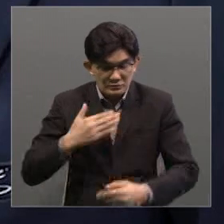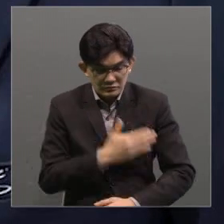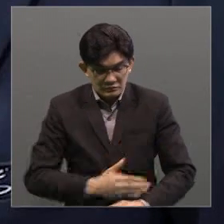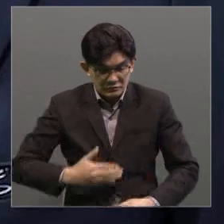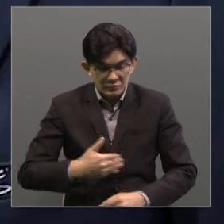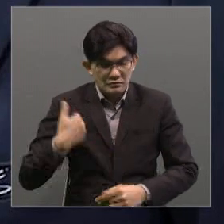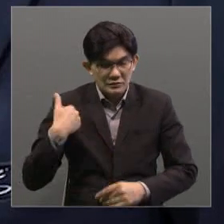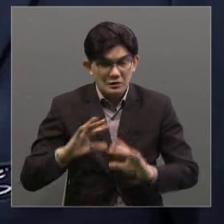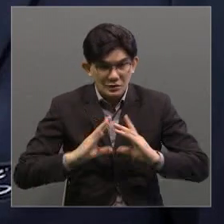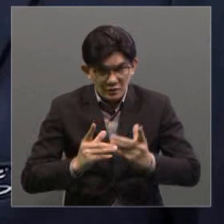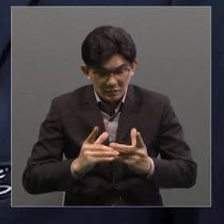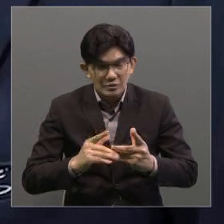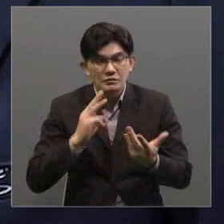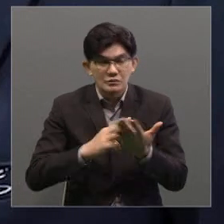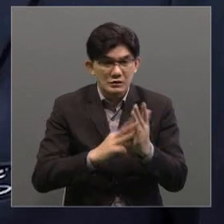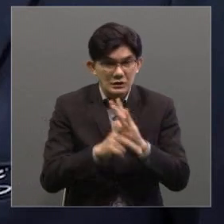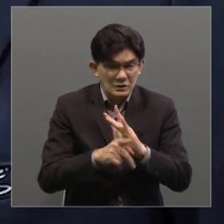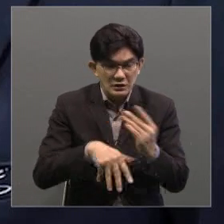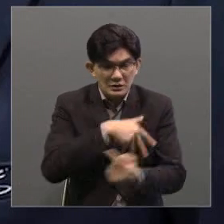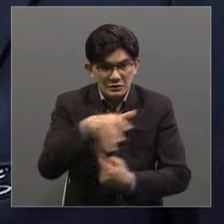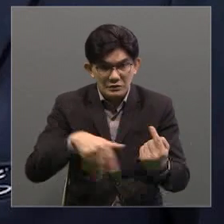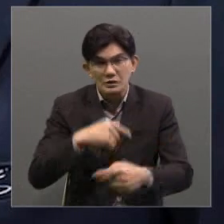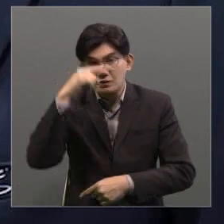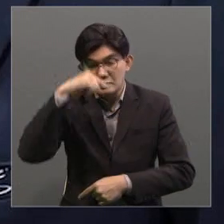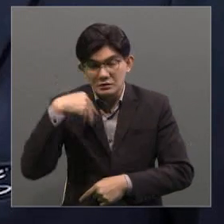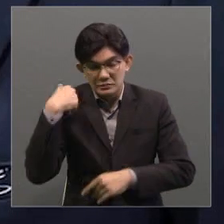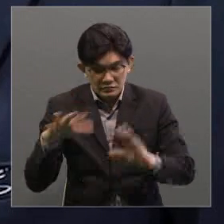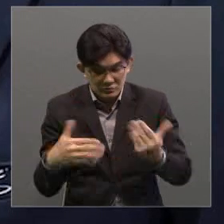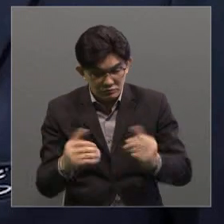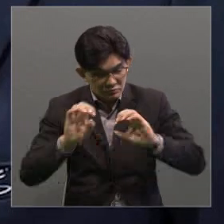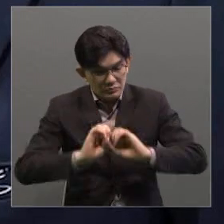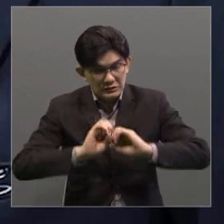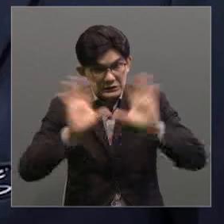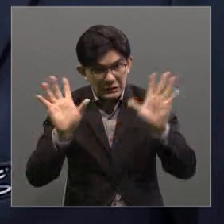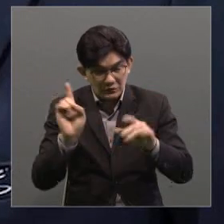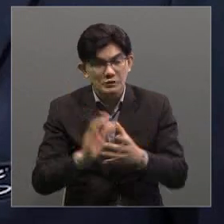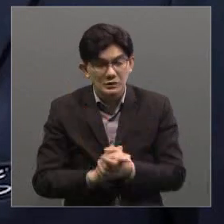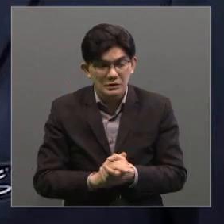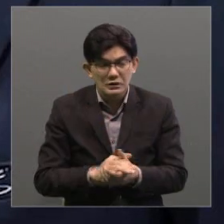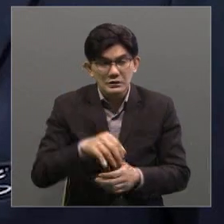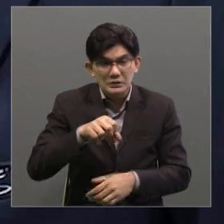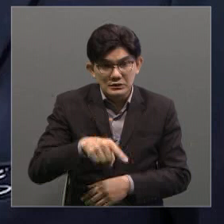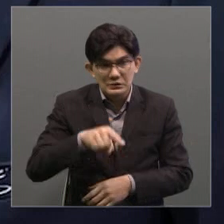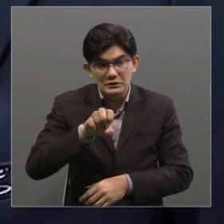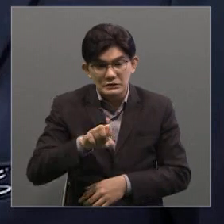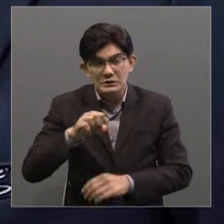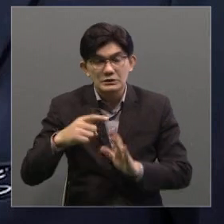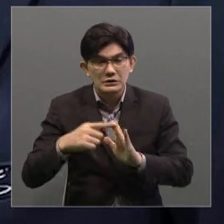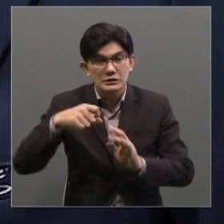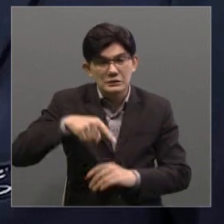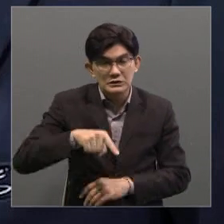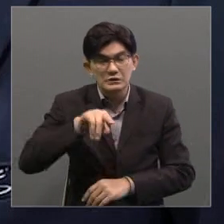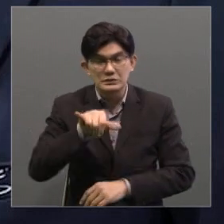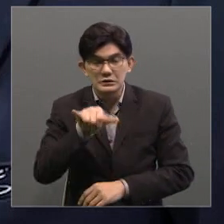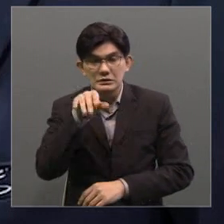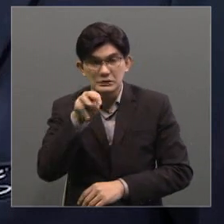ชมรมนักวิชาการสิ่งแวดล้อมไทยท่านบอกอย่างนี้ตอนนี้เนี่ยชัดเจนแล้วว่าสารซีเซียม 137นั้นถูกหลอมรวมไปกับ